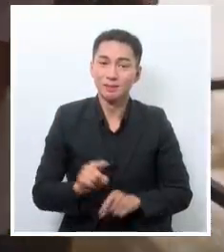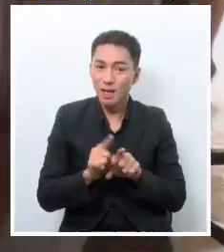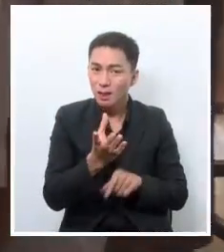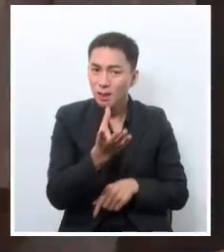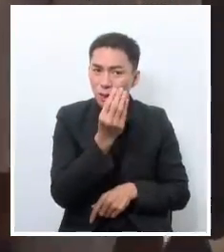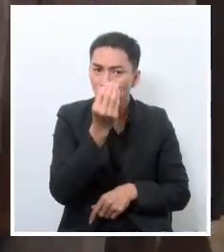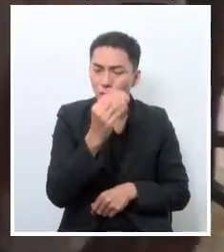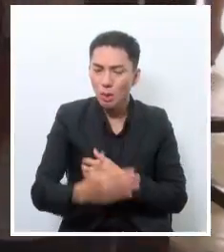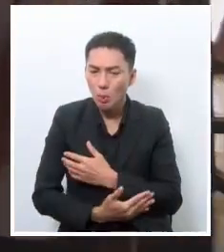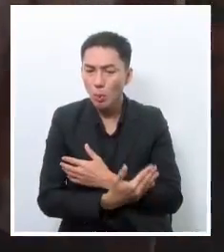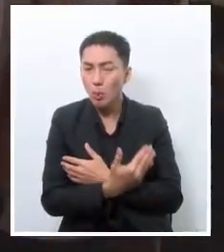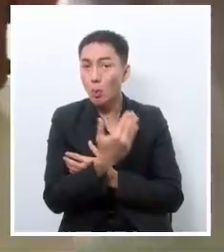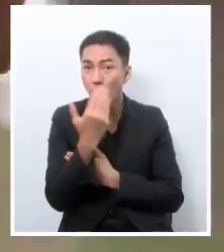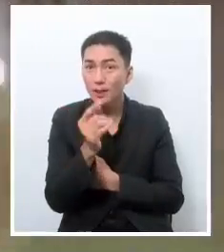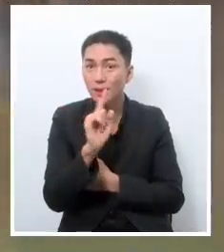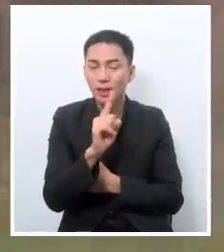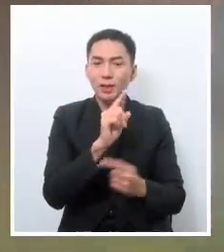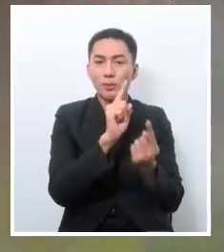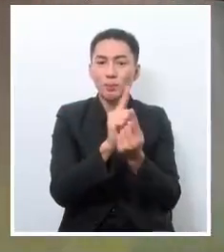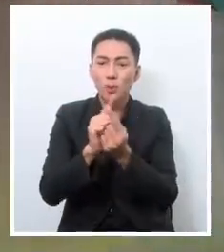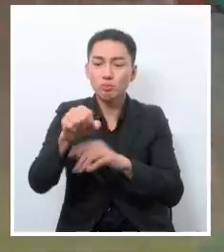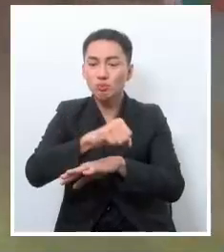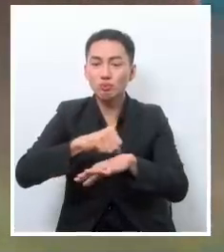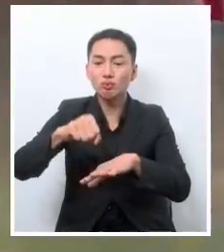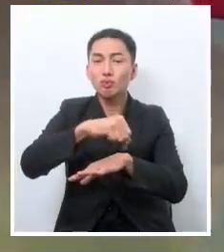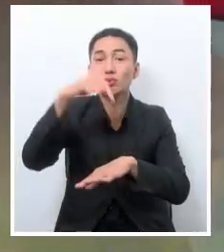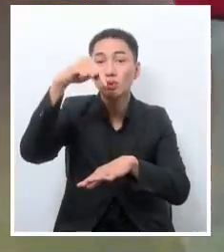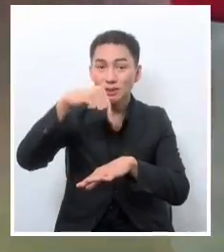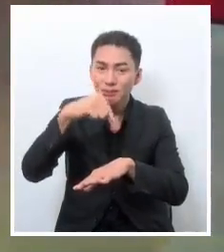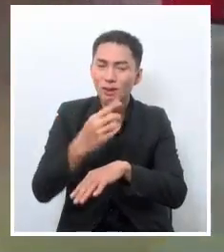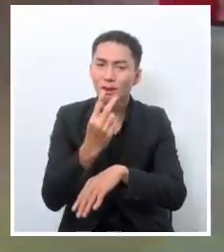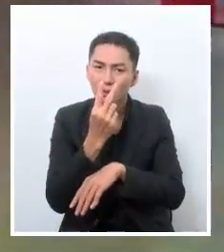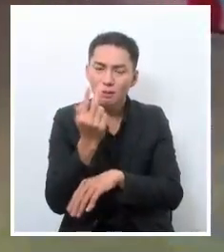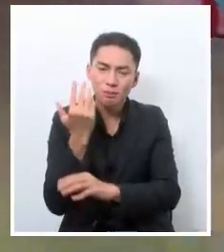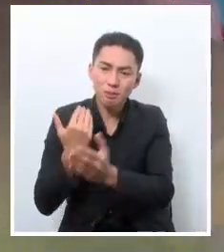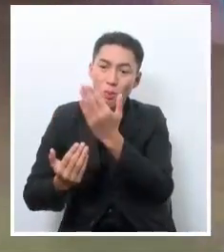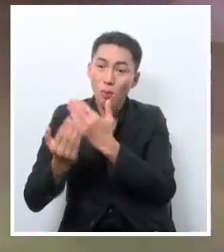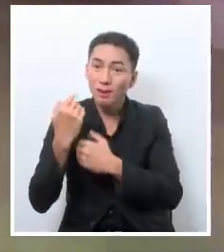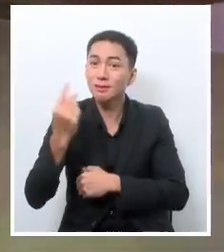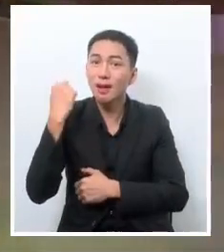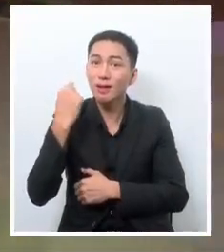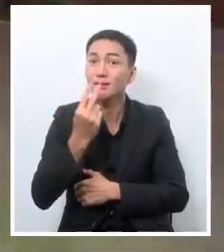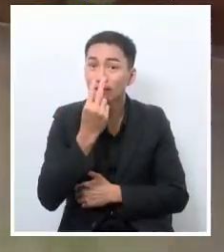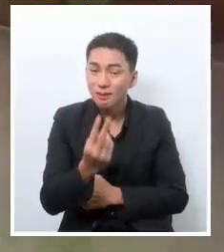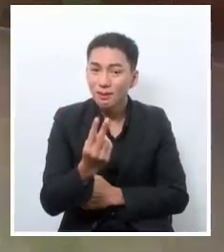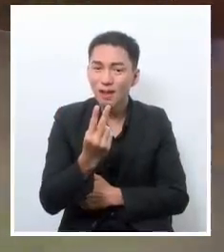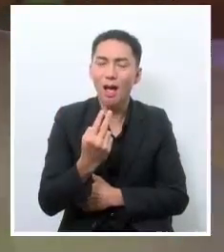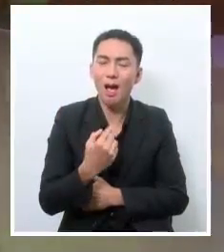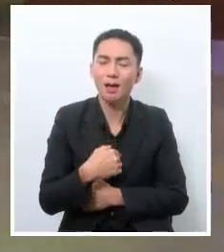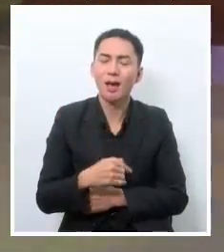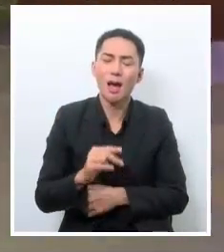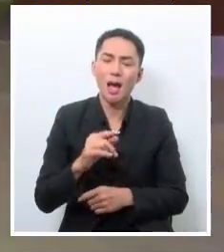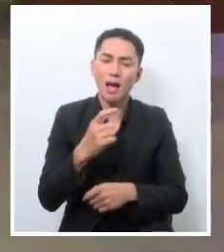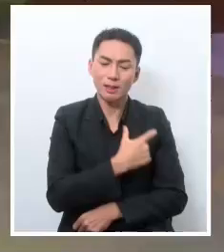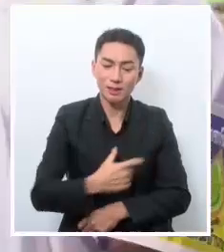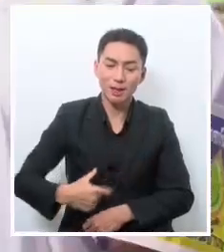มีโอกาสในการเจออุทยานในการที่จะเห็นเอ่อการที่เชื่อมโยงระหว่างการเทิดพระเกียรติกับ